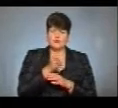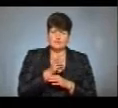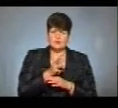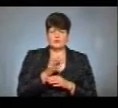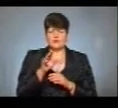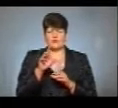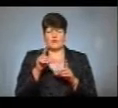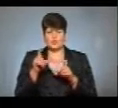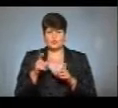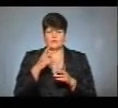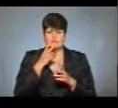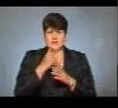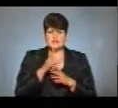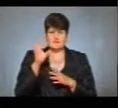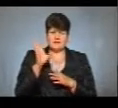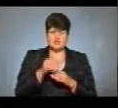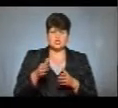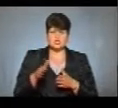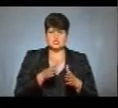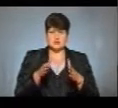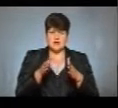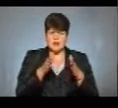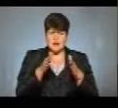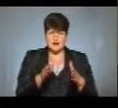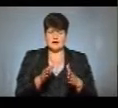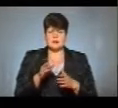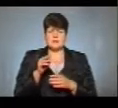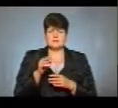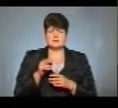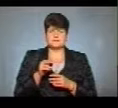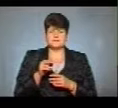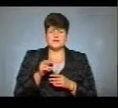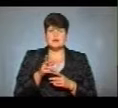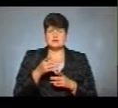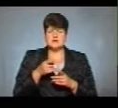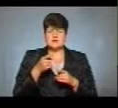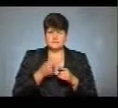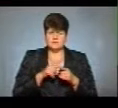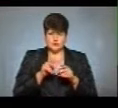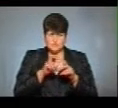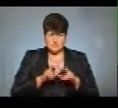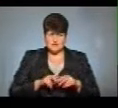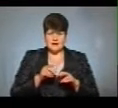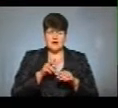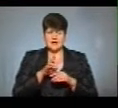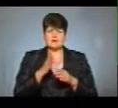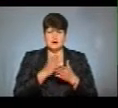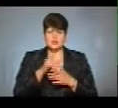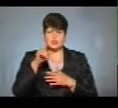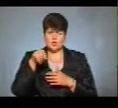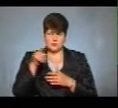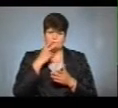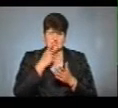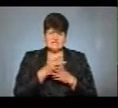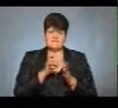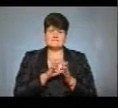даних простежили весь шлях від Курська до окупованого бойовиками Первомайська на Донеччині. Дослідили уламки ракети. На ній серійний номер, що вказав на